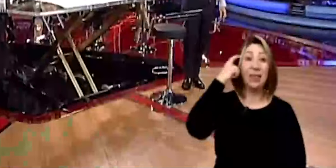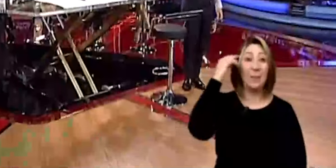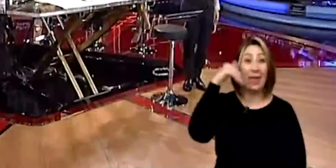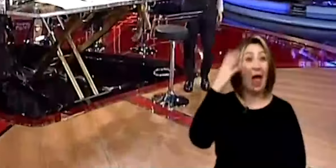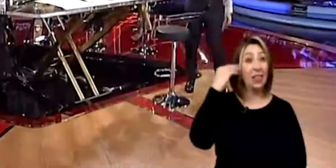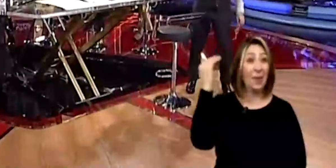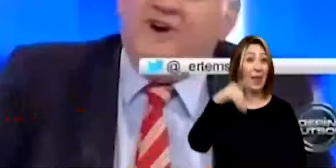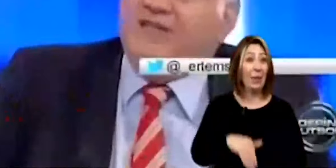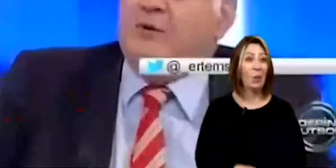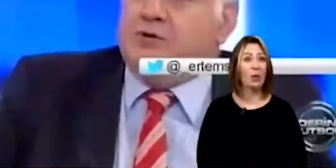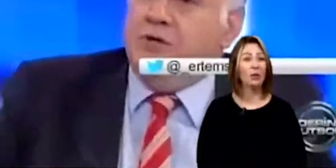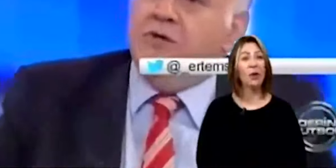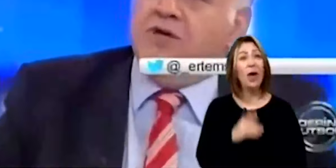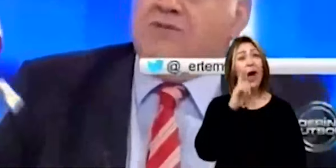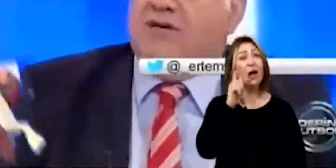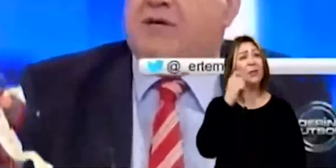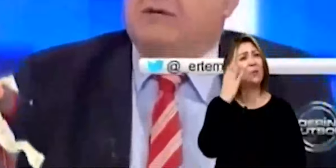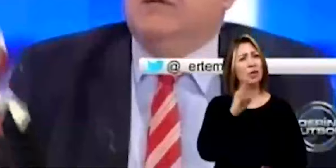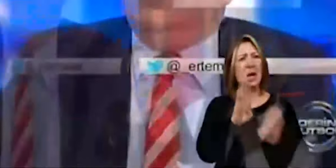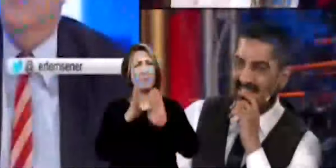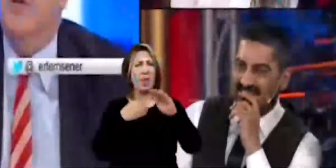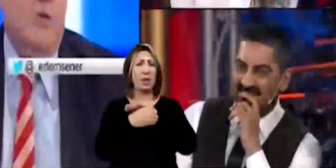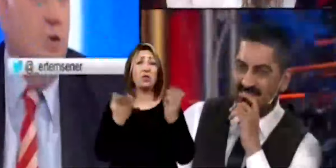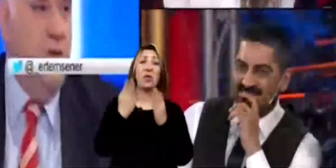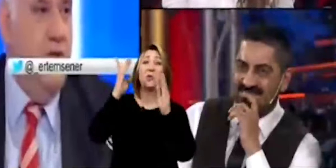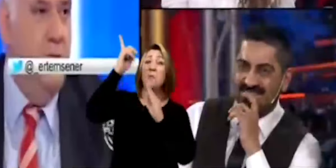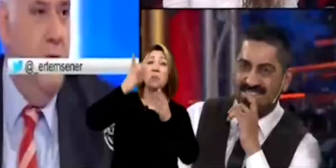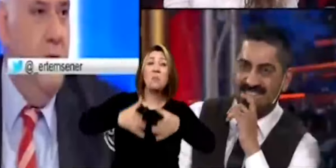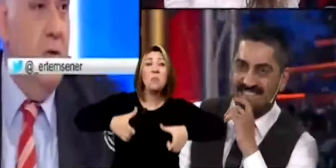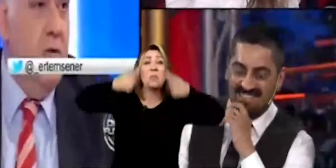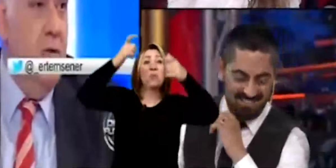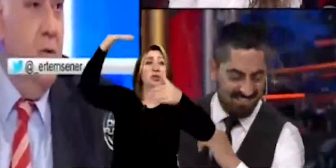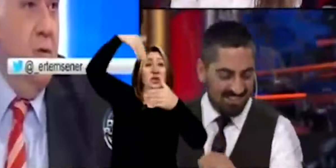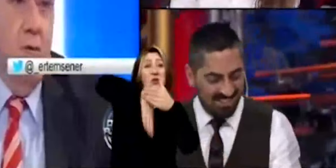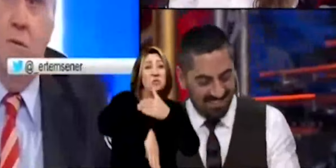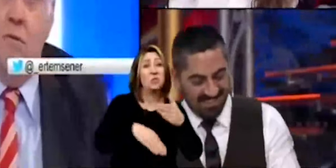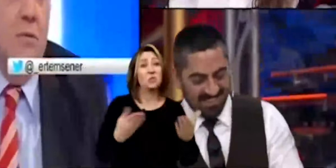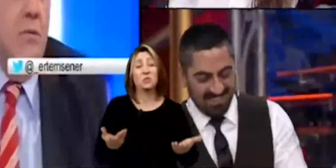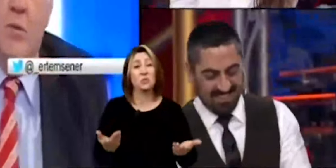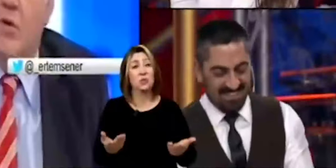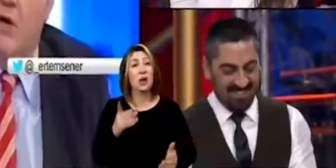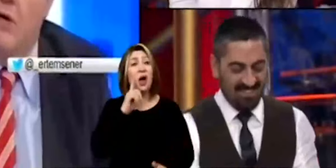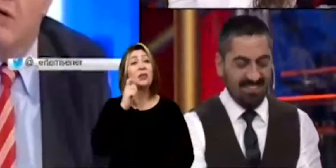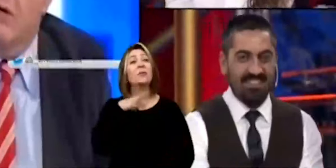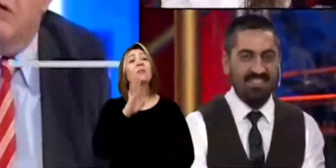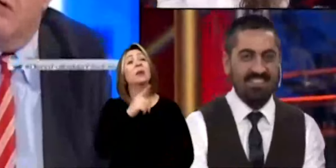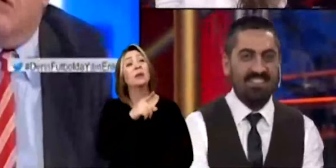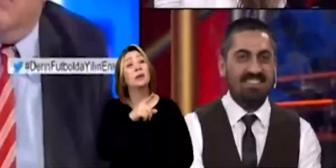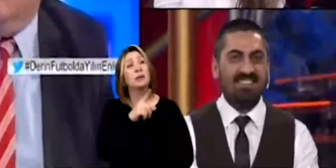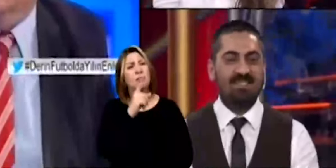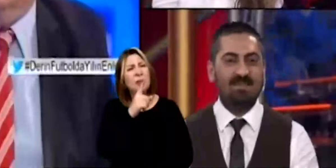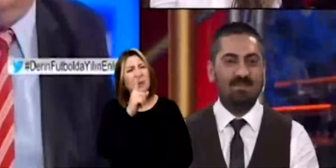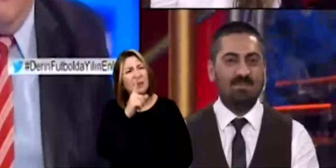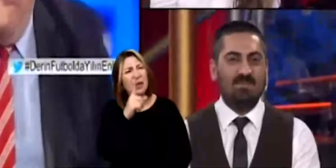geliyor. Devam. Doğru. Bir defa adam olsa kapıdan girer. Niye bacadan giriyorsun kardeşim? Nasıl? Adam değil diyor Noel. Bir dakika hocam